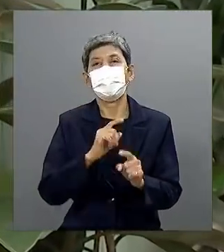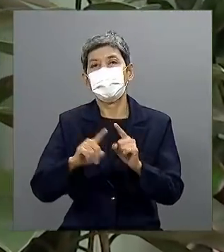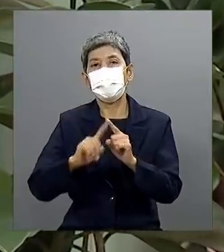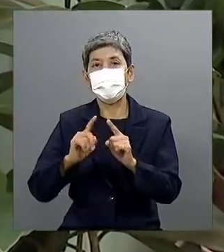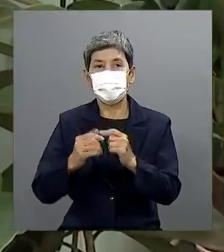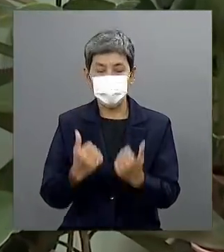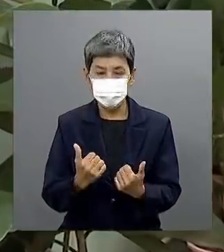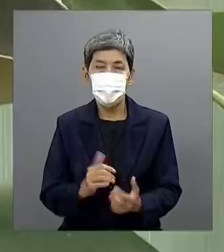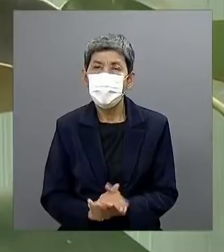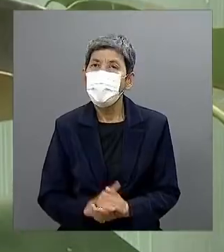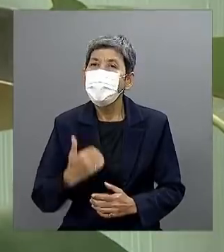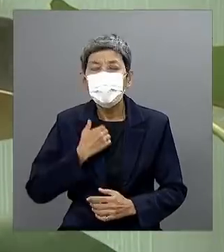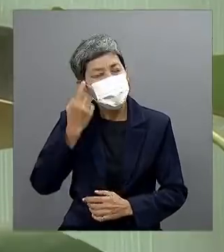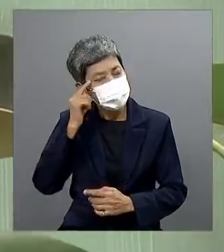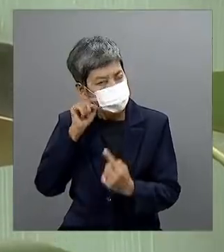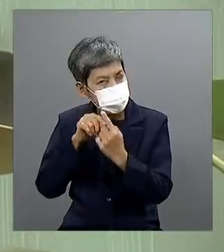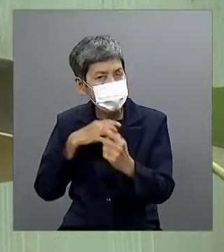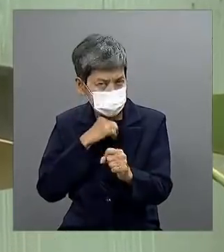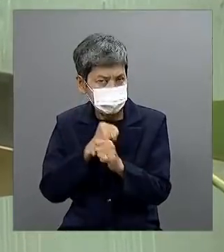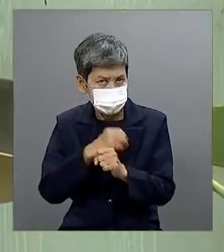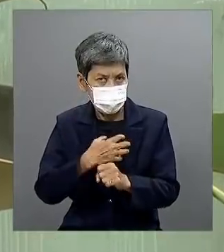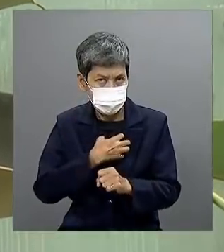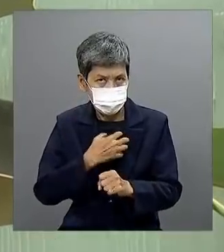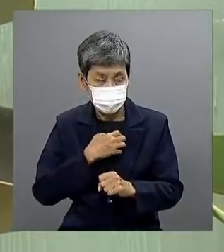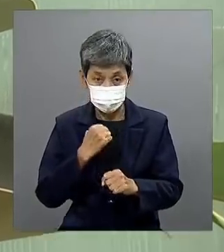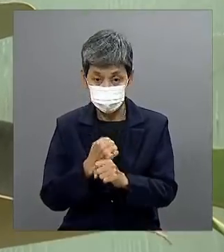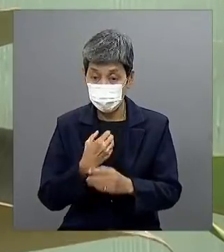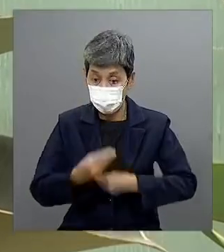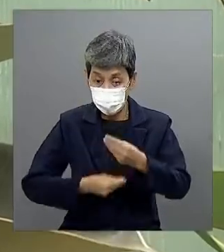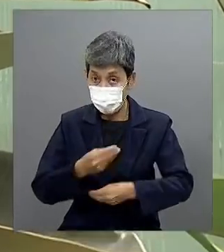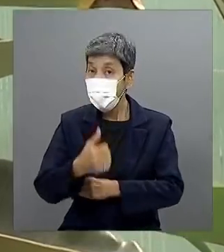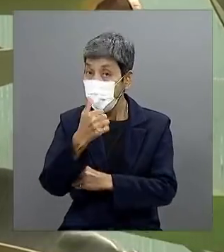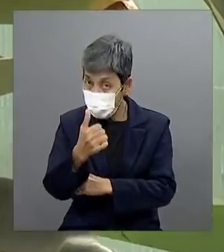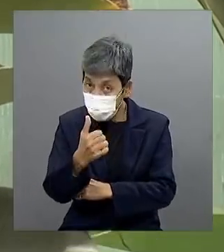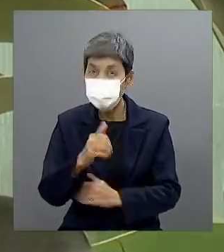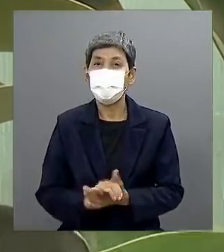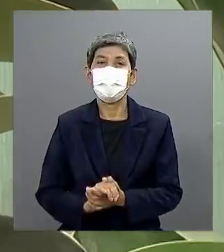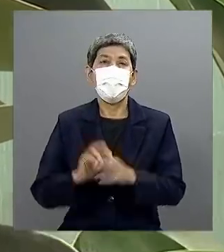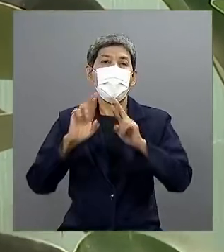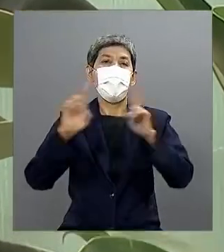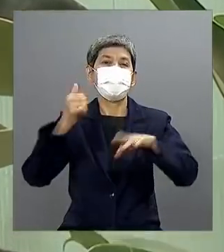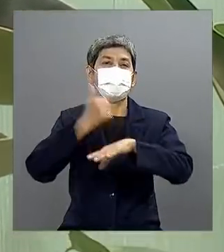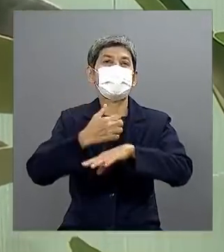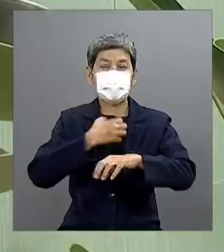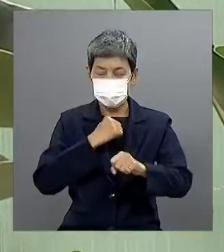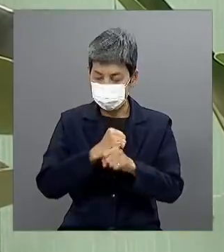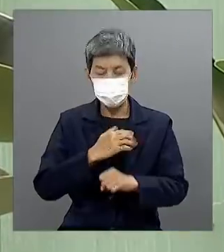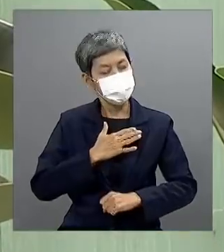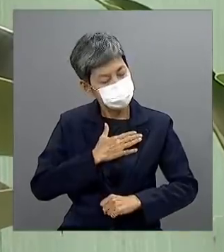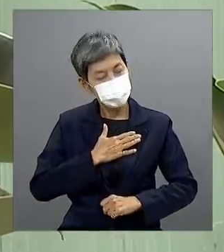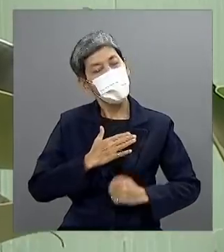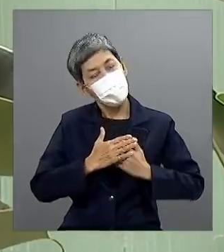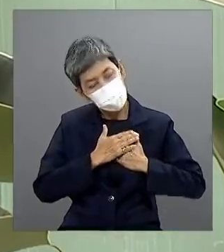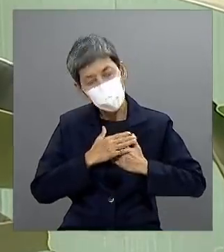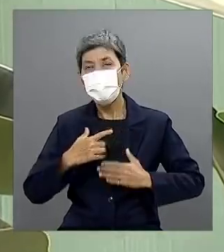แล้วก็จุดประสงค์หลักก็คือนอกเหนือจะเป็นการสร้างรายได้แล้วนะคะทางเจ้าของร้านบอกว่าต้องการทำในสิ่งที่ตัวเองรักสิ่งที่ตัวเองชอบเป็นงาน